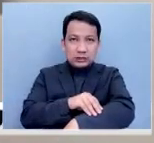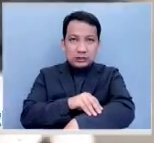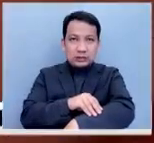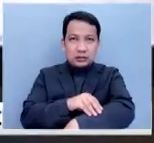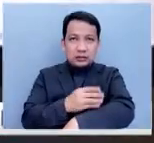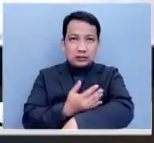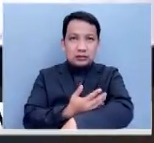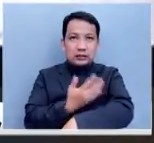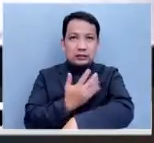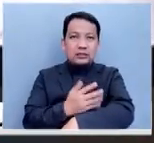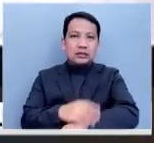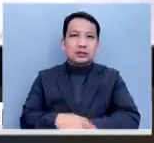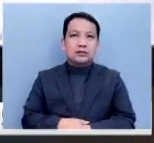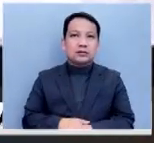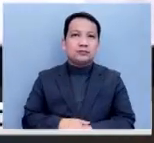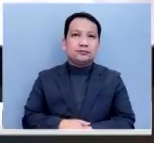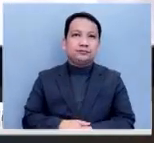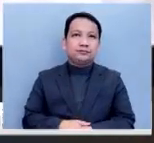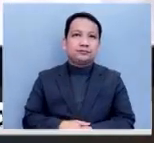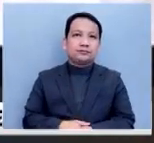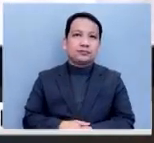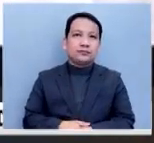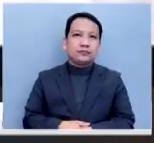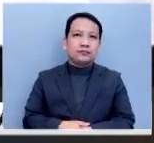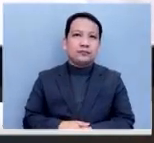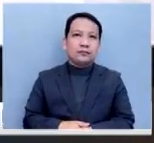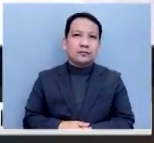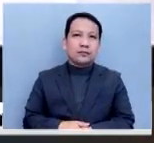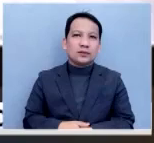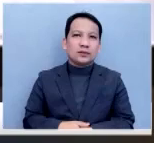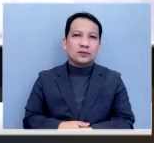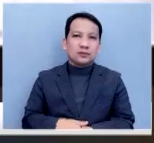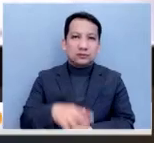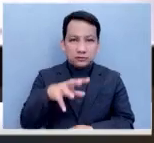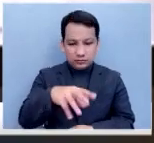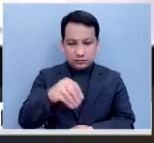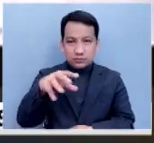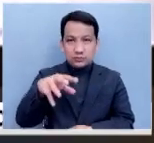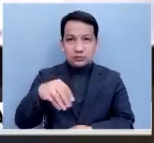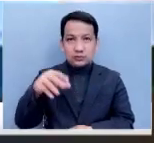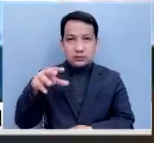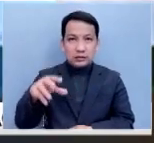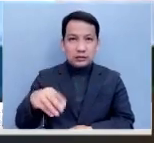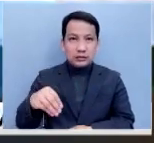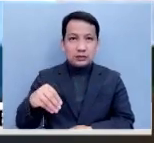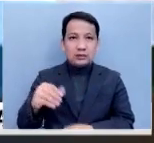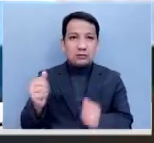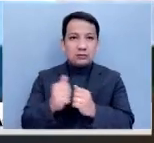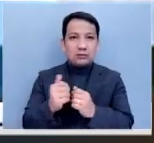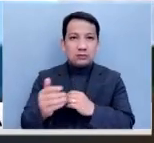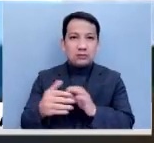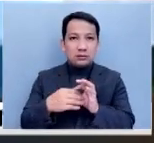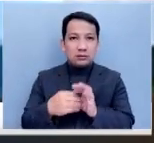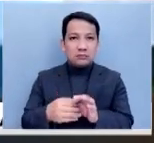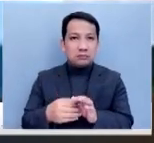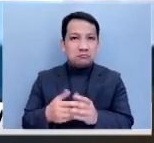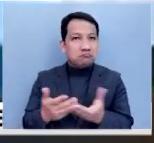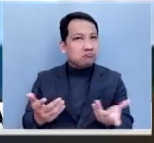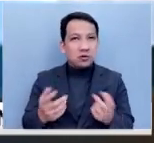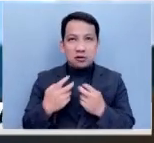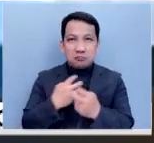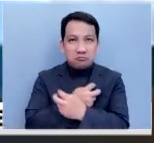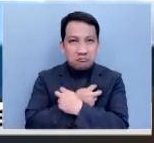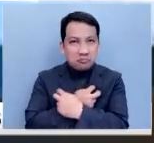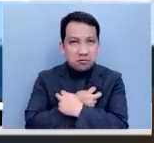react yan. Most of the jellyfish here are the small ones, though. They're not really the